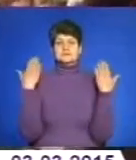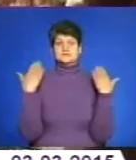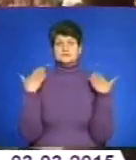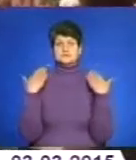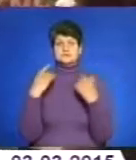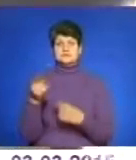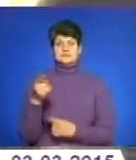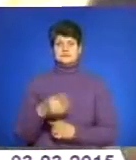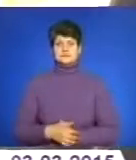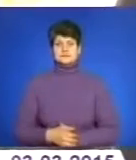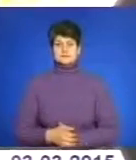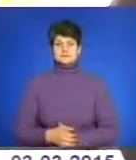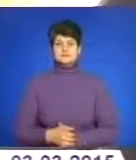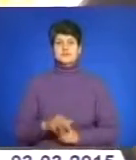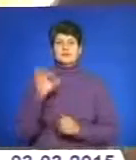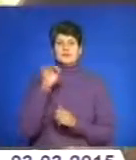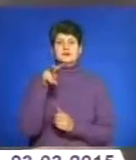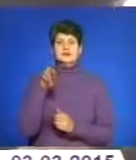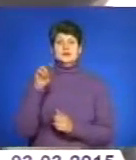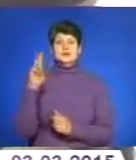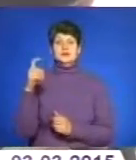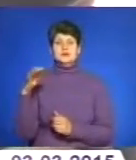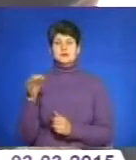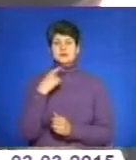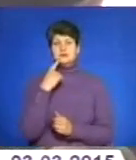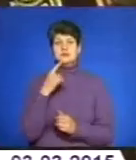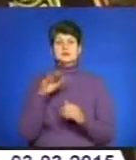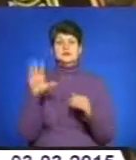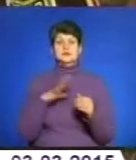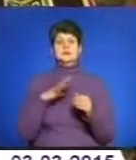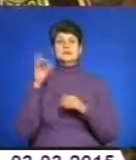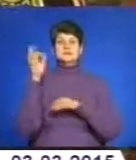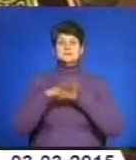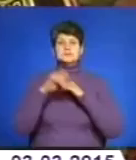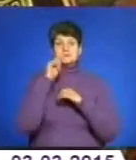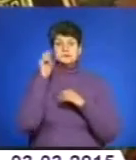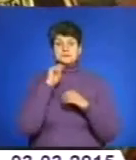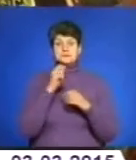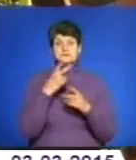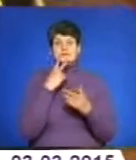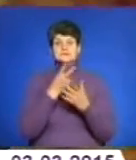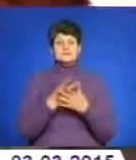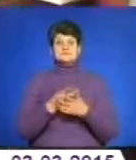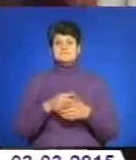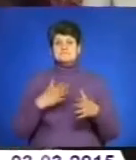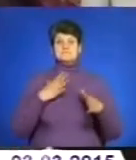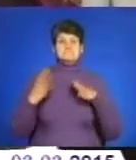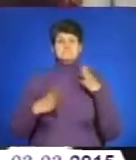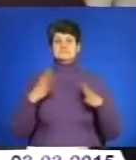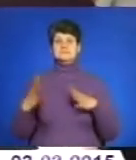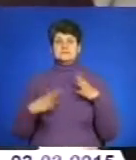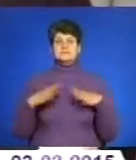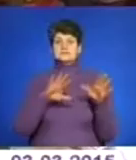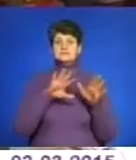самому Тернополі. Олег Ляхович стверджує, що діти, які побували на заході України, зарядилися масою позитивних емоцій. Уже пройшло